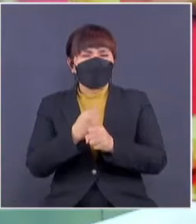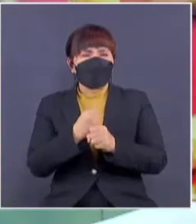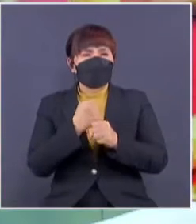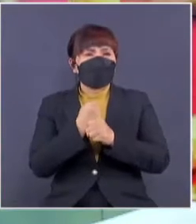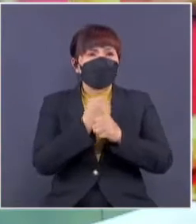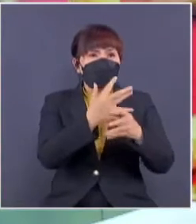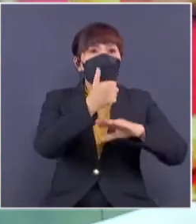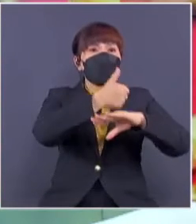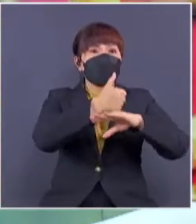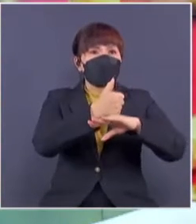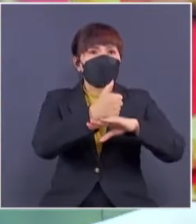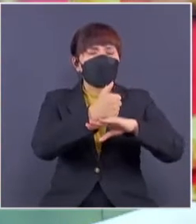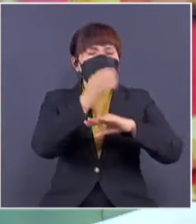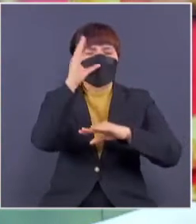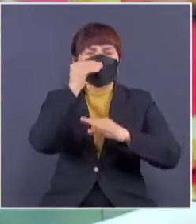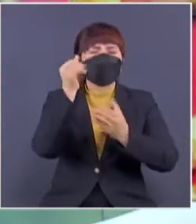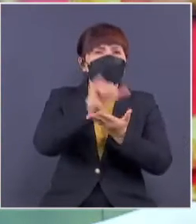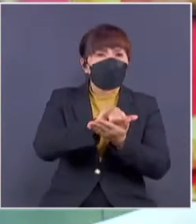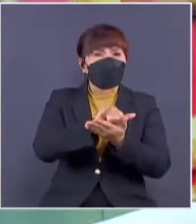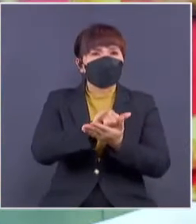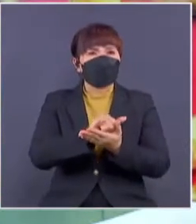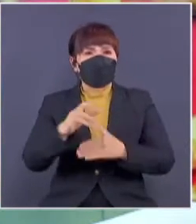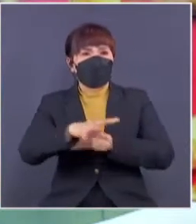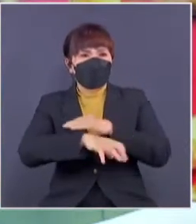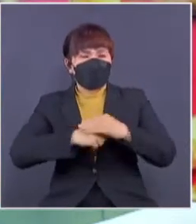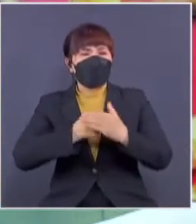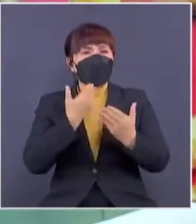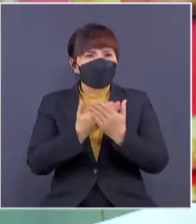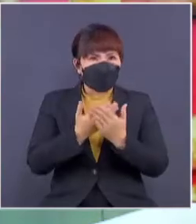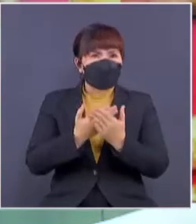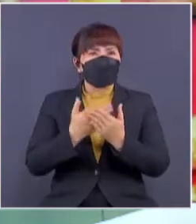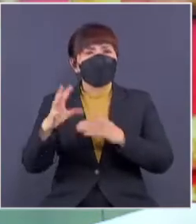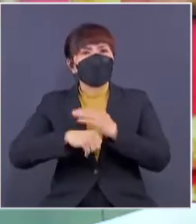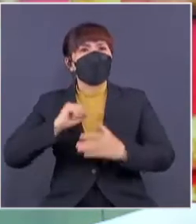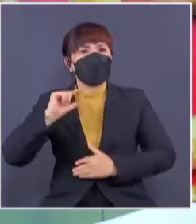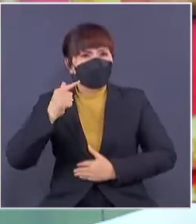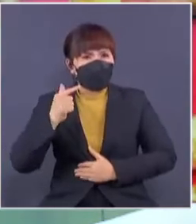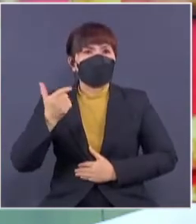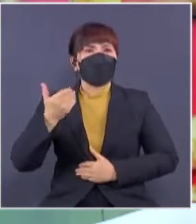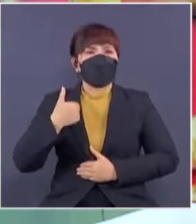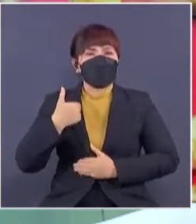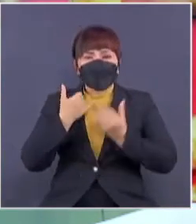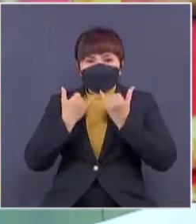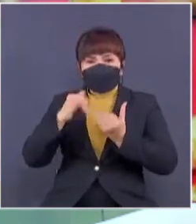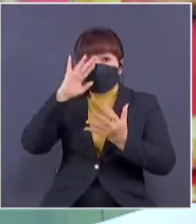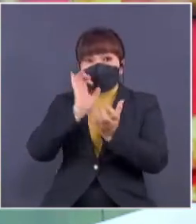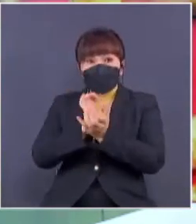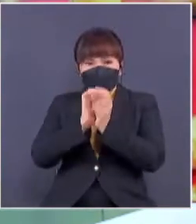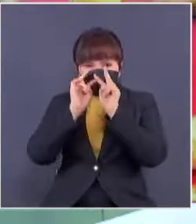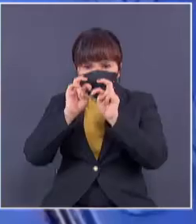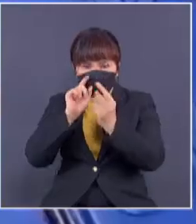างแล้วก็ขโมยทรัพย์สินไปได้ทั้งทองแล้วก็ได้เงินสดจำนวนหนึ่งนะคะล่าสุดเจ้าหน้าที่ตำรวจสามารถจับกุมตัวเธอได้